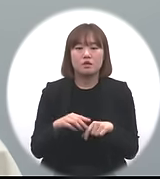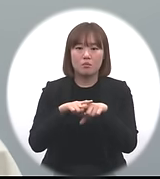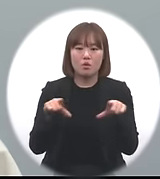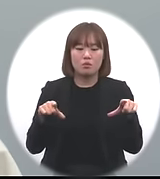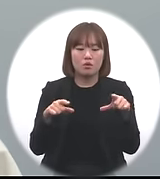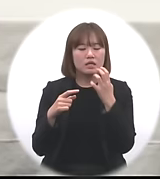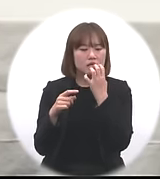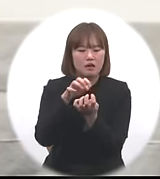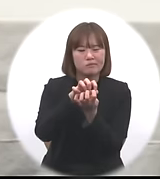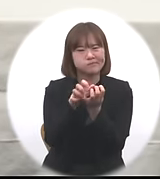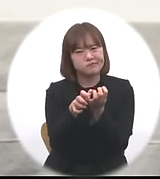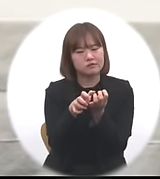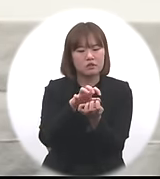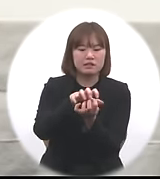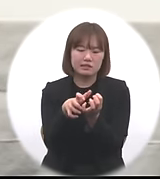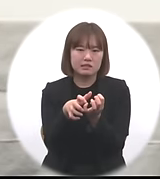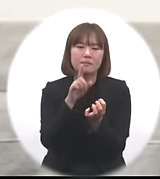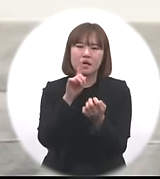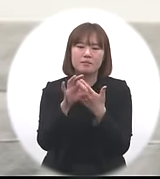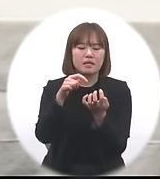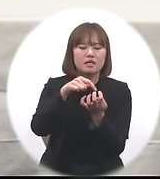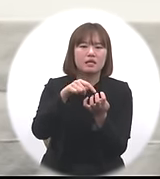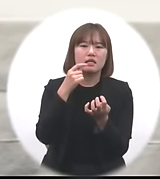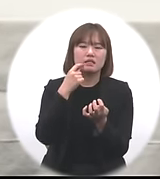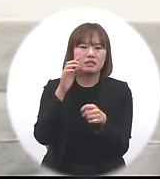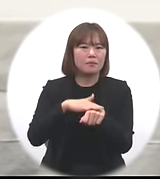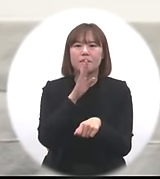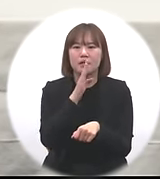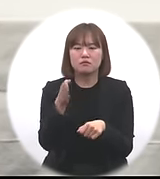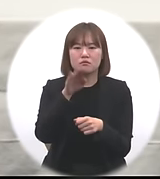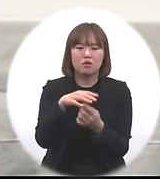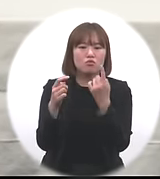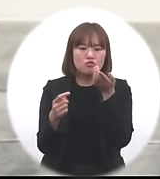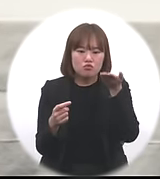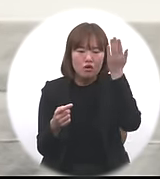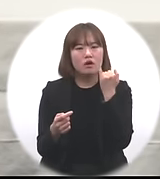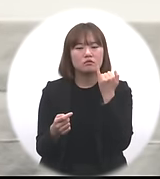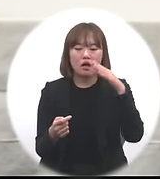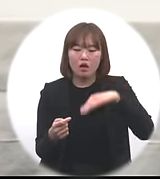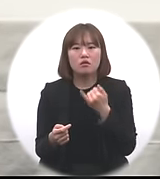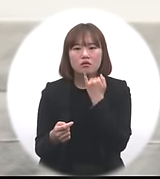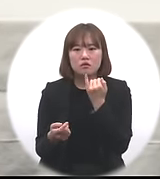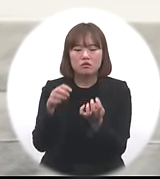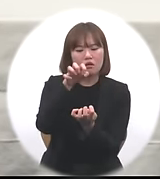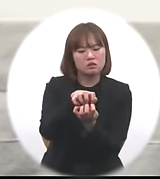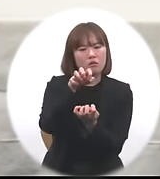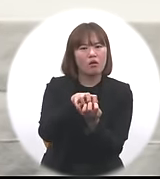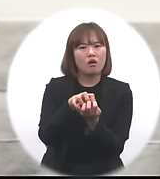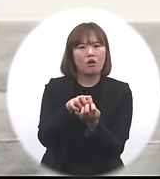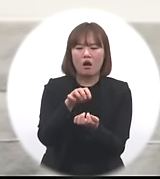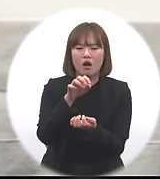원인도 좀 찾아볼 수 있어요. 보통 이가 삐뚤삐뚤해요라고 얘기하는 건 이가 잘못한 게 맞습니다. 그런데 윗니도 가지런해요.